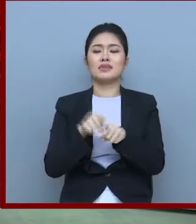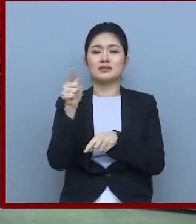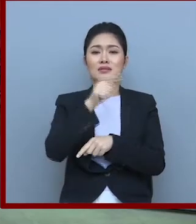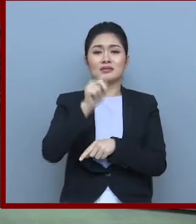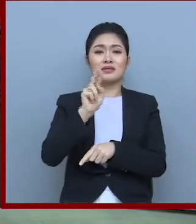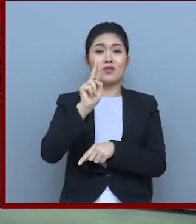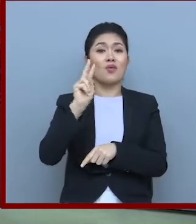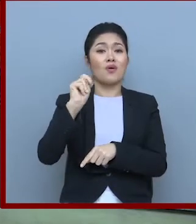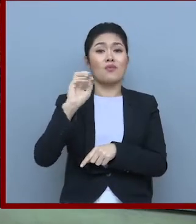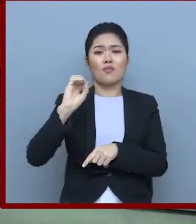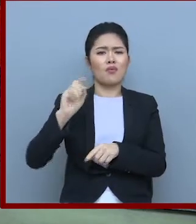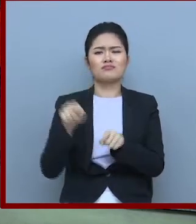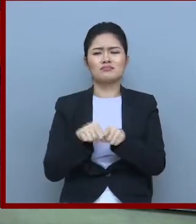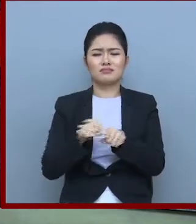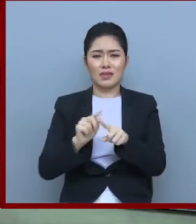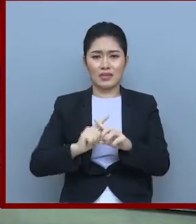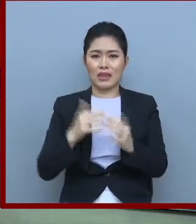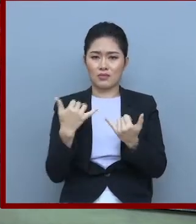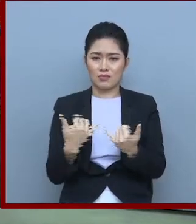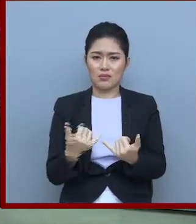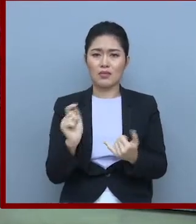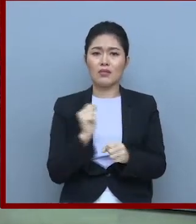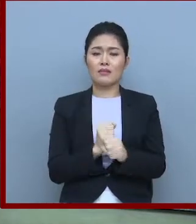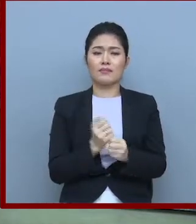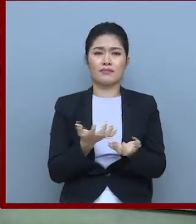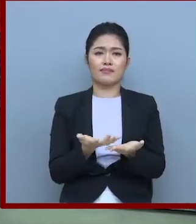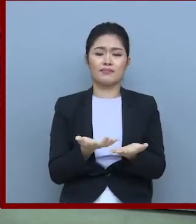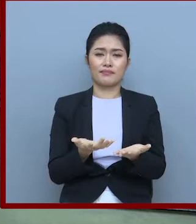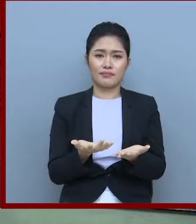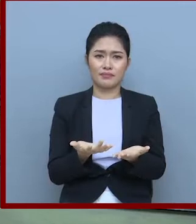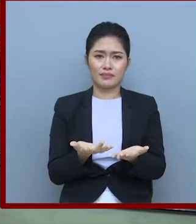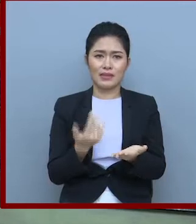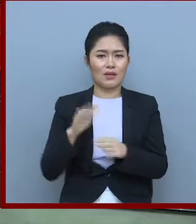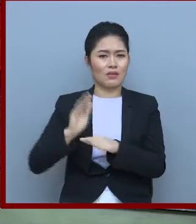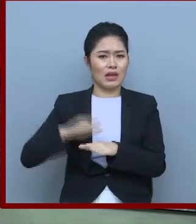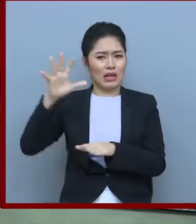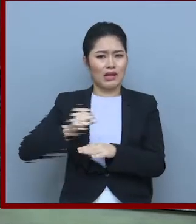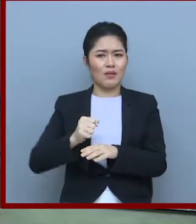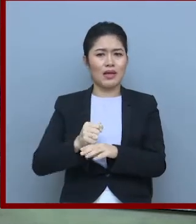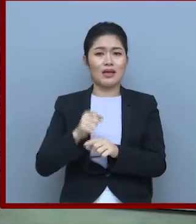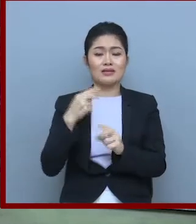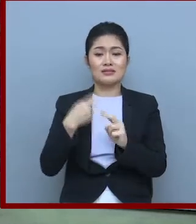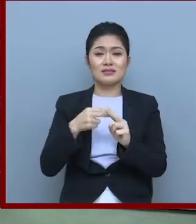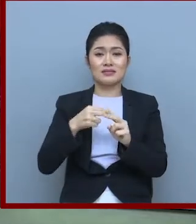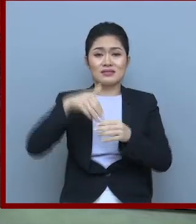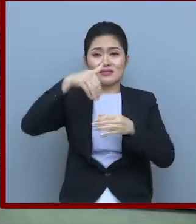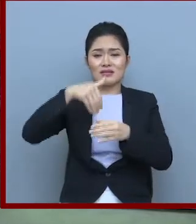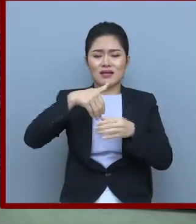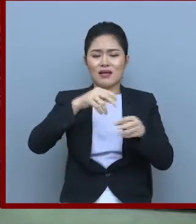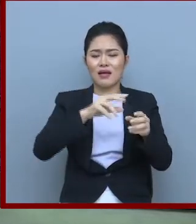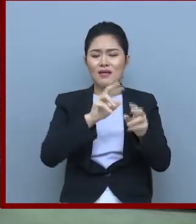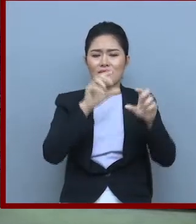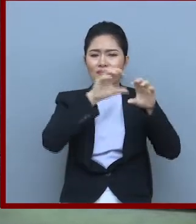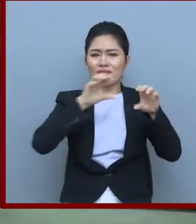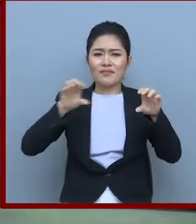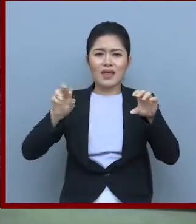Arduino ทุกอย่างนะครับเพียงแต่ว่าเราต้องมีการเขาเรียกว่าเรียกใช้ไลบรารีนะครับของตั